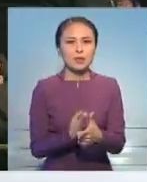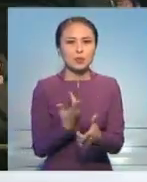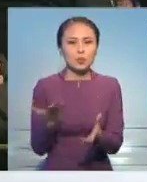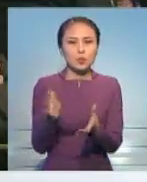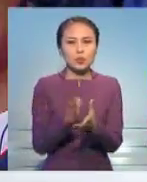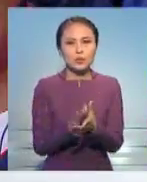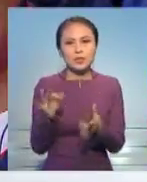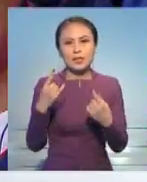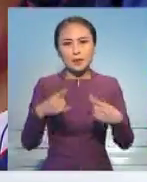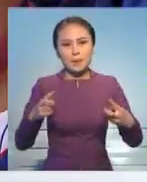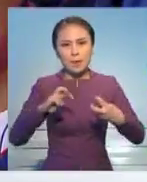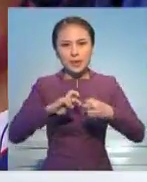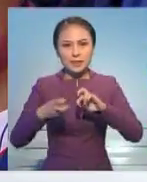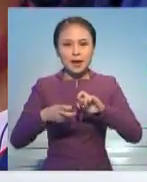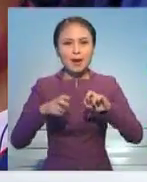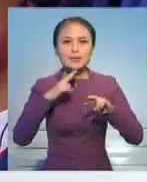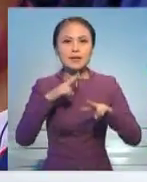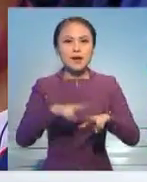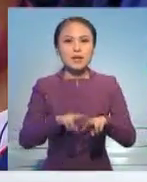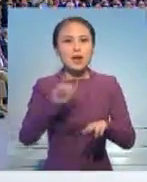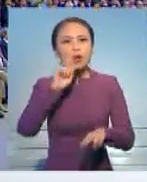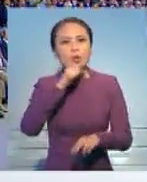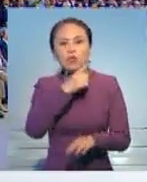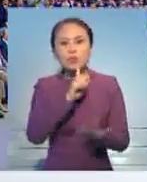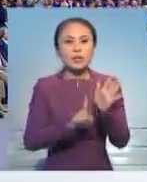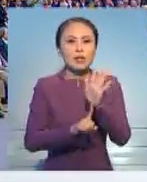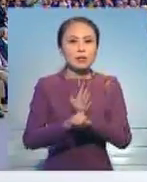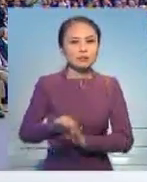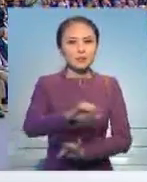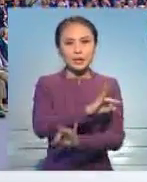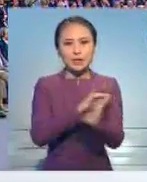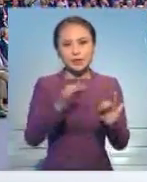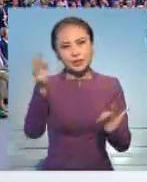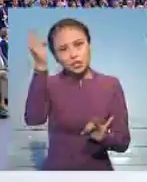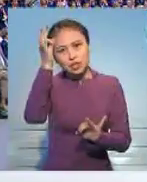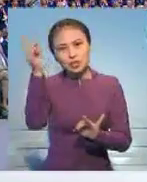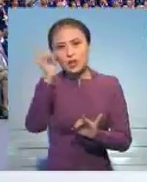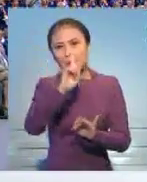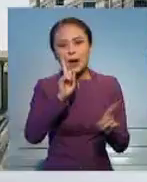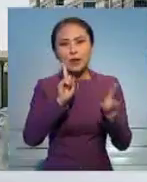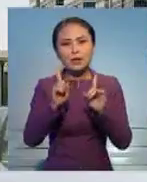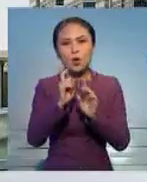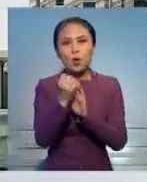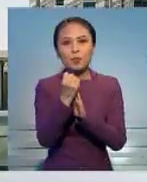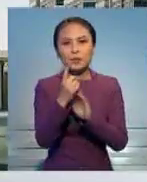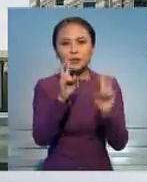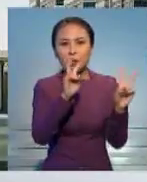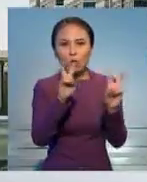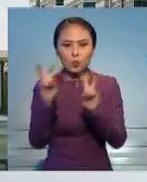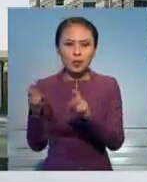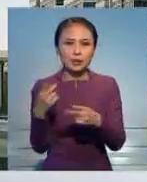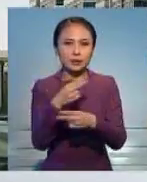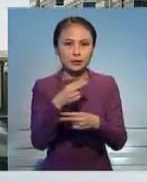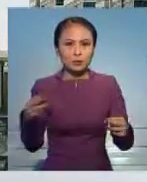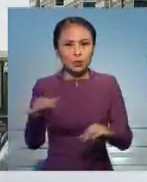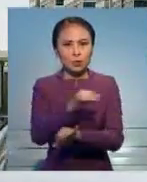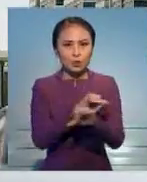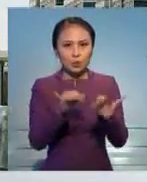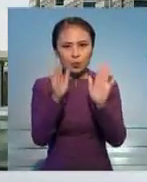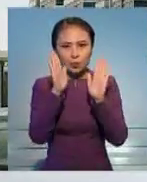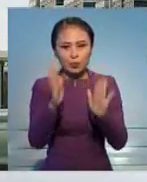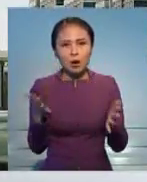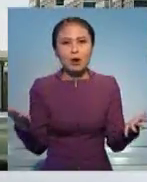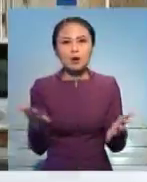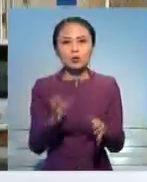әлеммен байланысты өзге де мәселелер Астана экономикалық форумында талқыланады. Айта кетейік, жиында барлығы 11 тақырып қаузалады. Ал